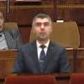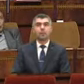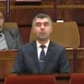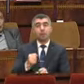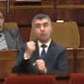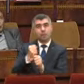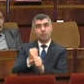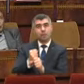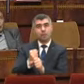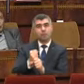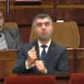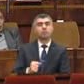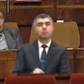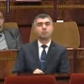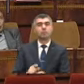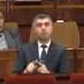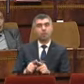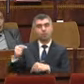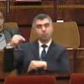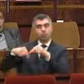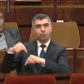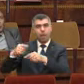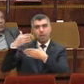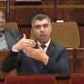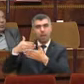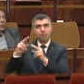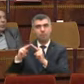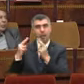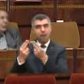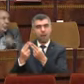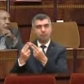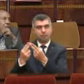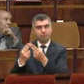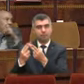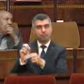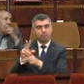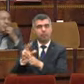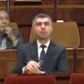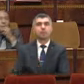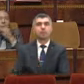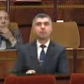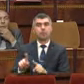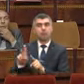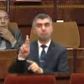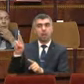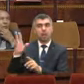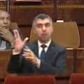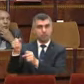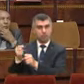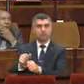بالخدمات ديال عمليه مرحبا، هناك يعني التوجيهات ديال صاحب